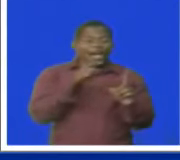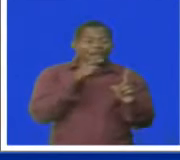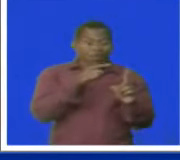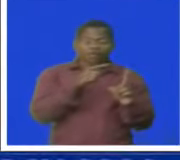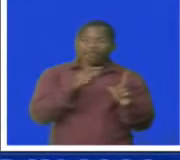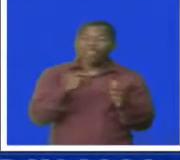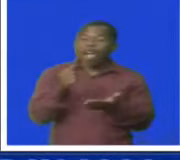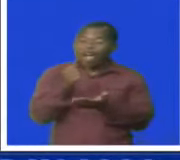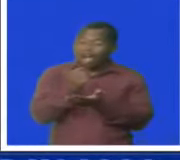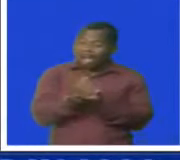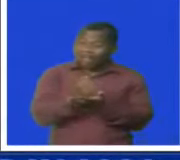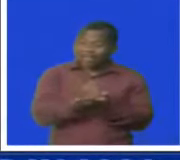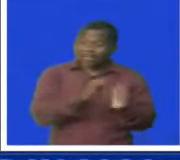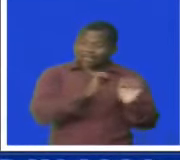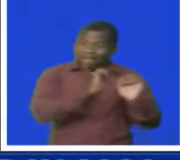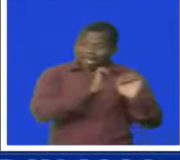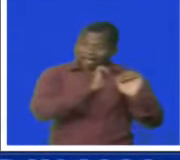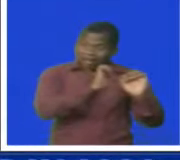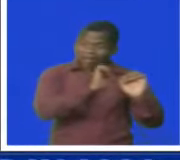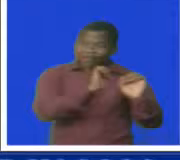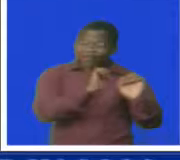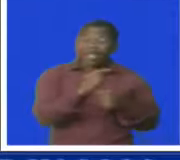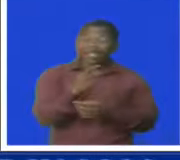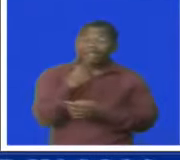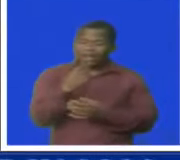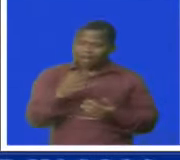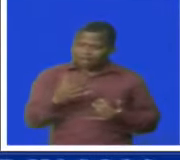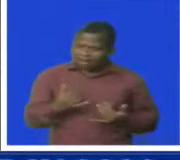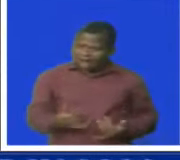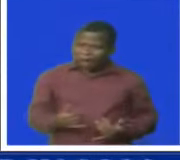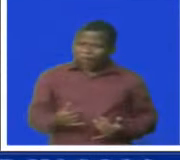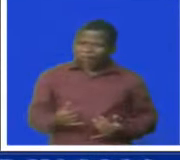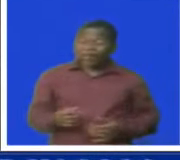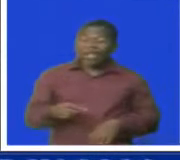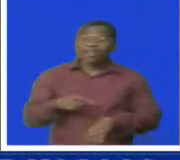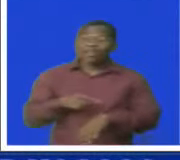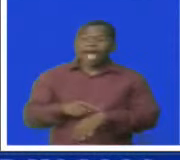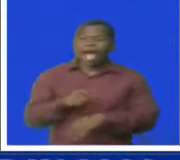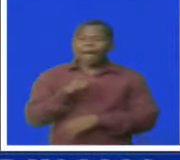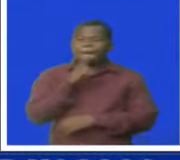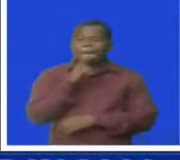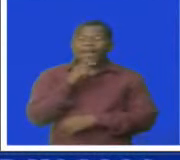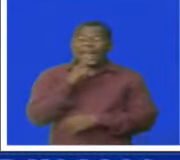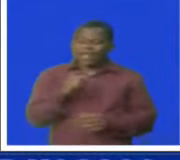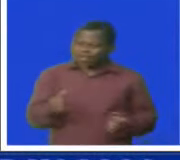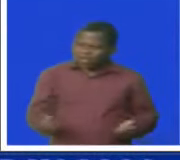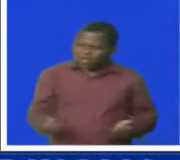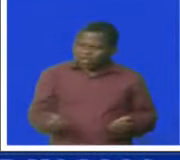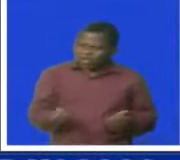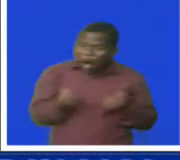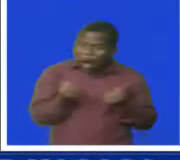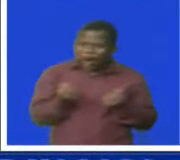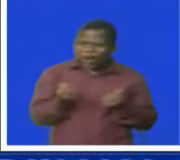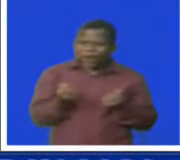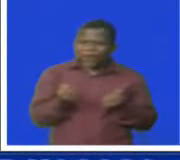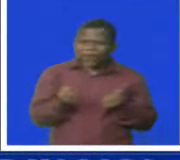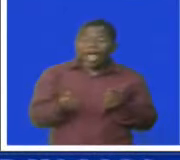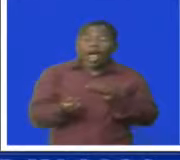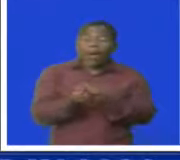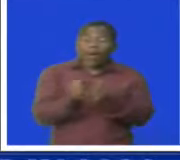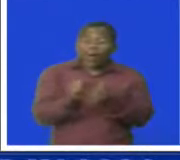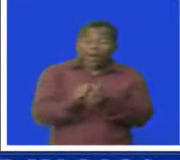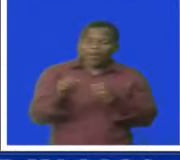sikhathi sesifikile ukuthi bobabe badlale indzima yabo emhlabeni babe yingcenye yetisombululo tetingcinamba letiphethe